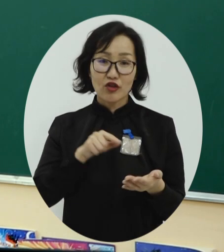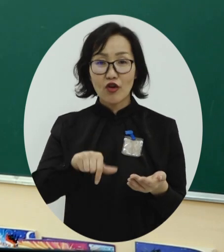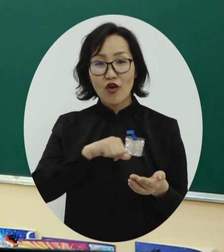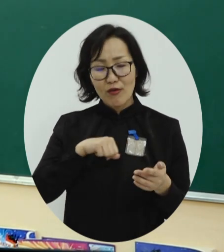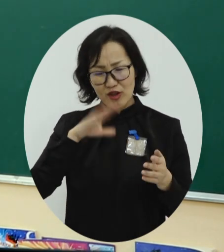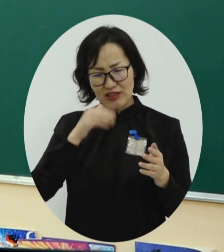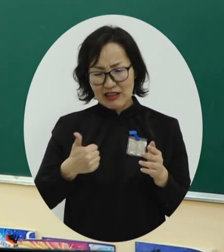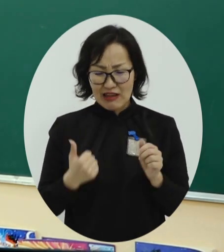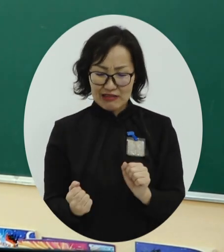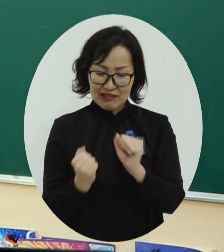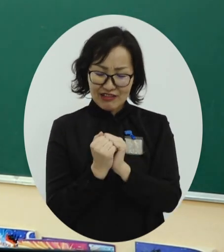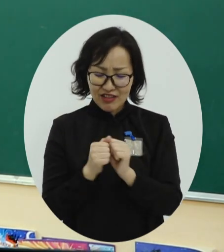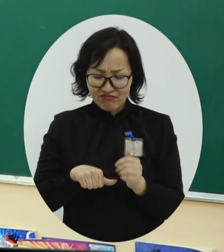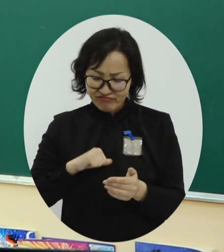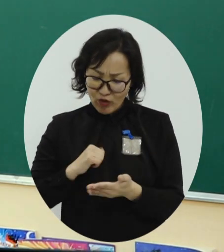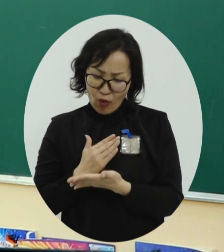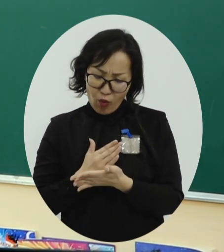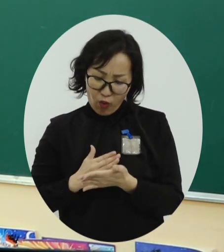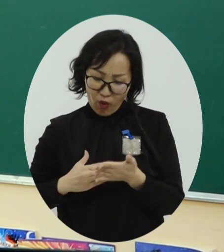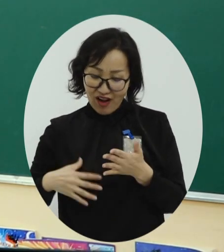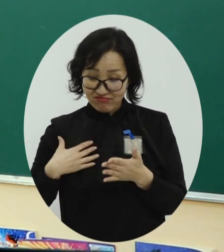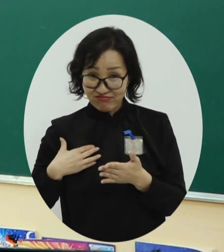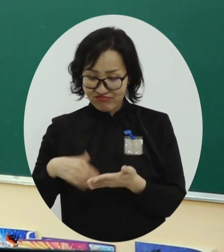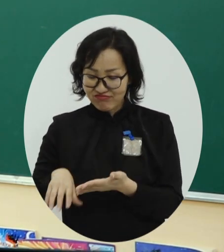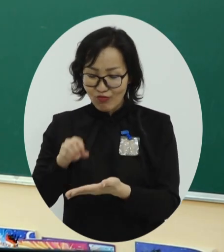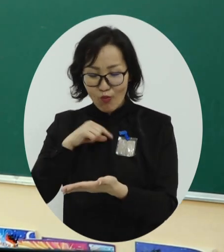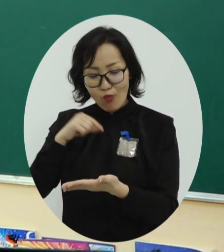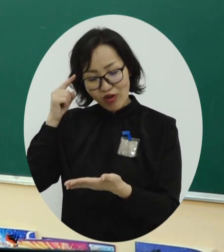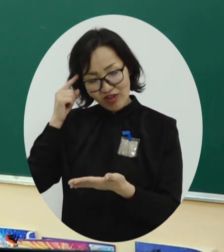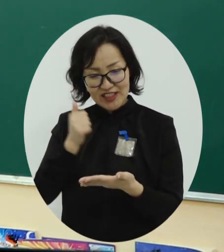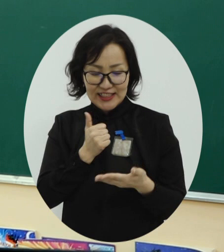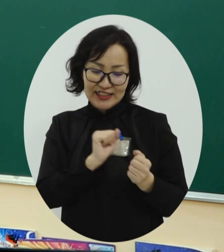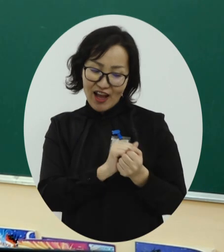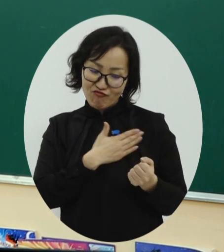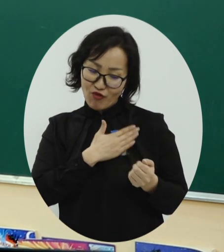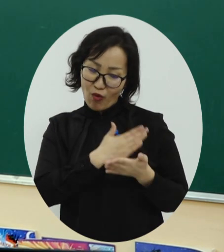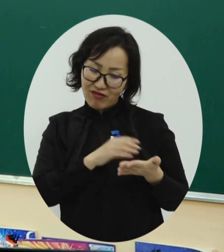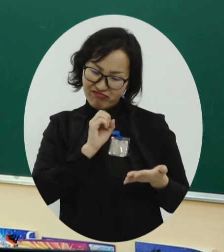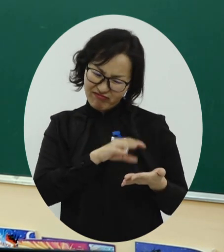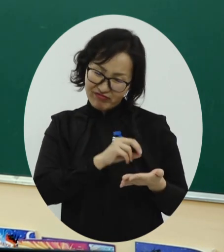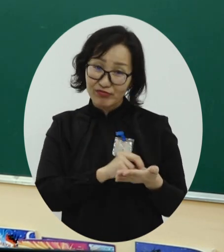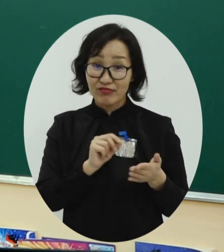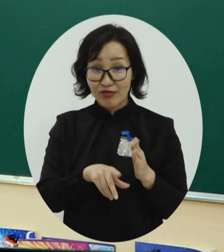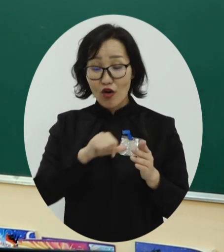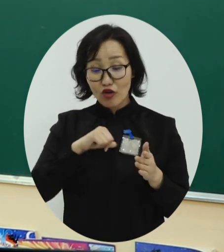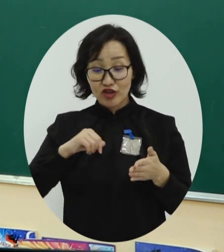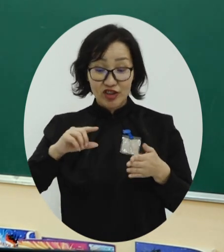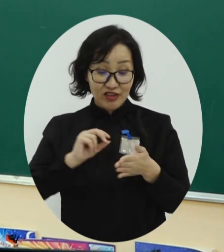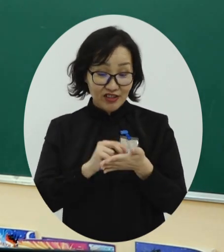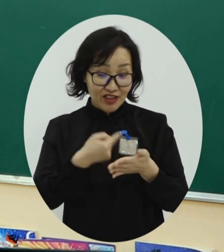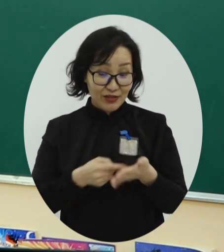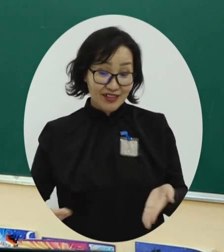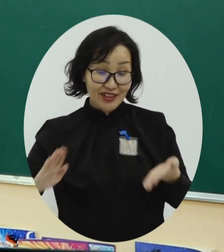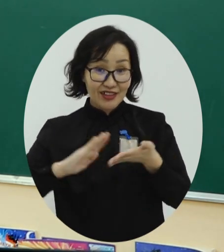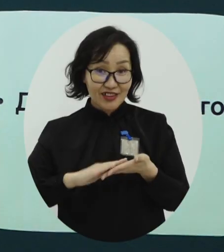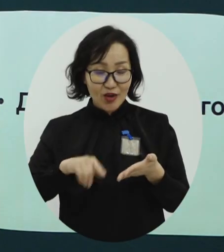хамгийн дотн найзтайгаа чин сэтгэлээсээ хуваалцаж байна гэж бодож бичих нь. Мөн өдрийн тэмдэглэлийн бүтцэдтэй танилцлаа. Өдрийн